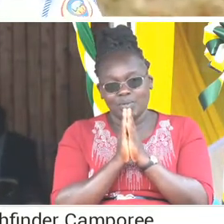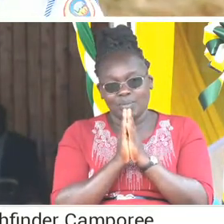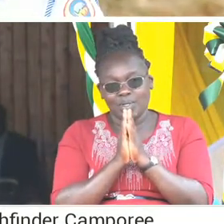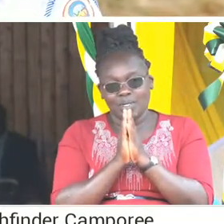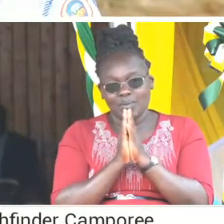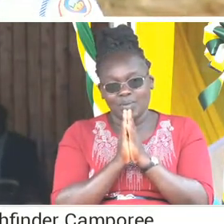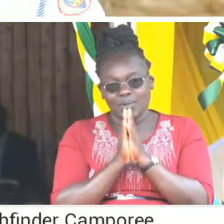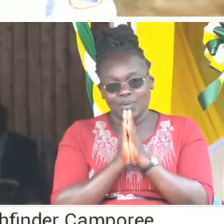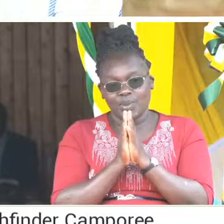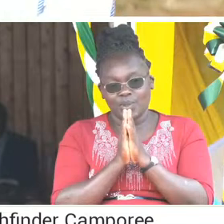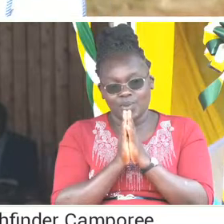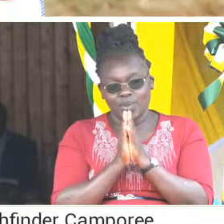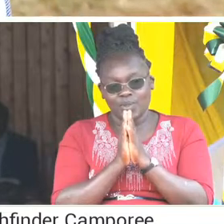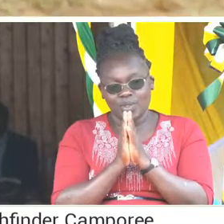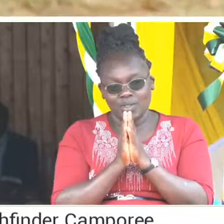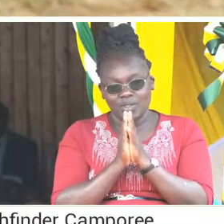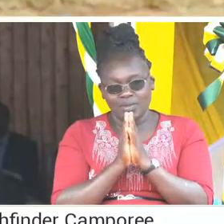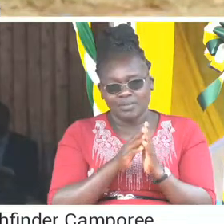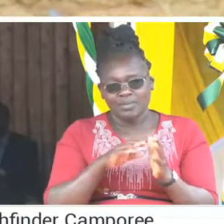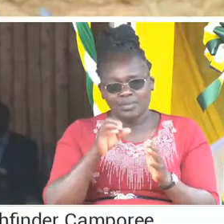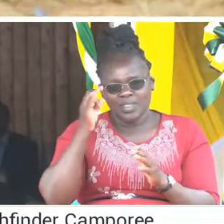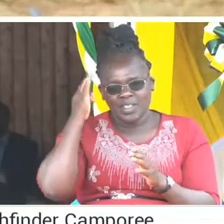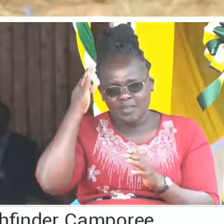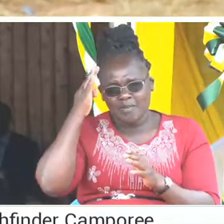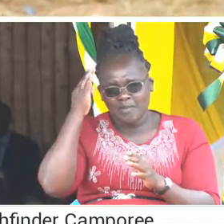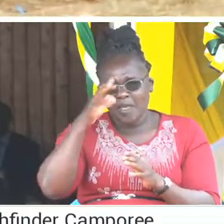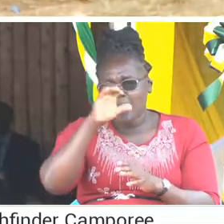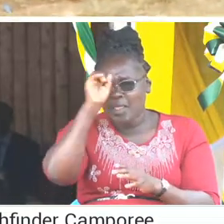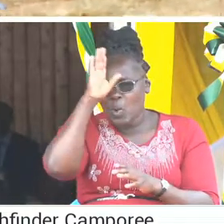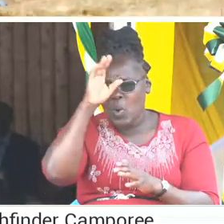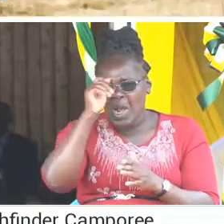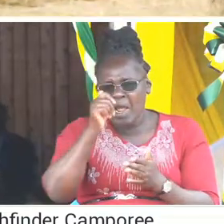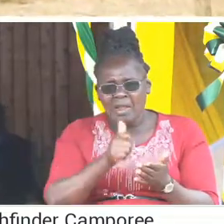God. Amen. Baba kashanga, wewe.